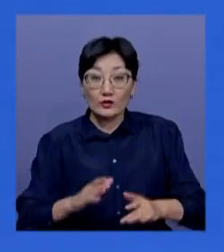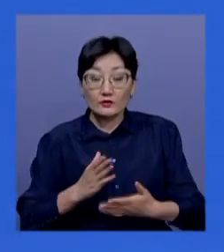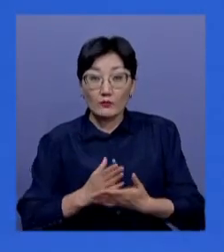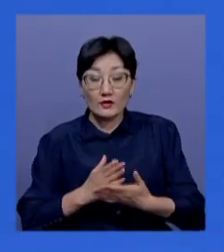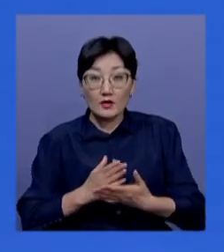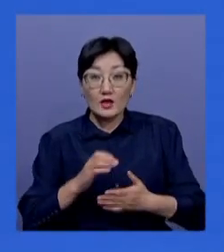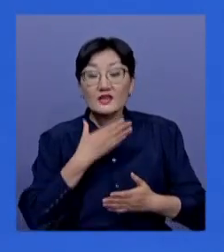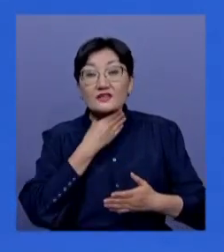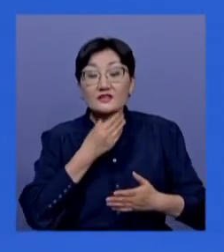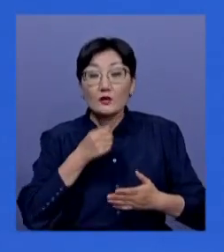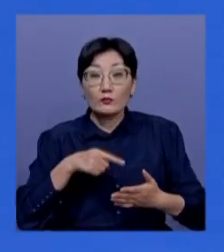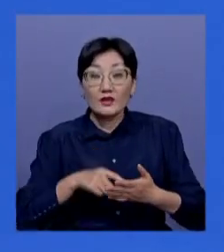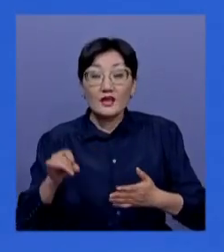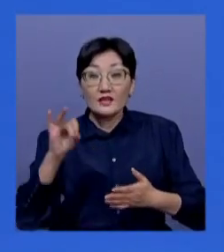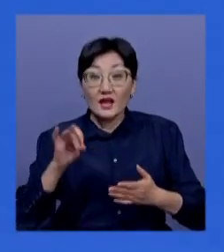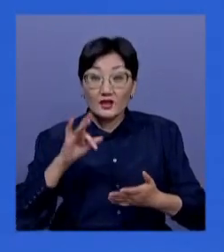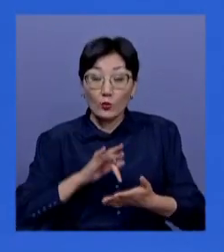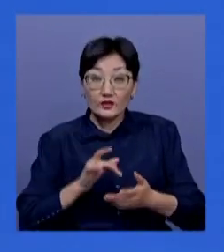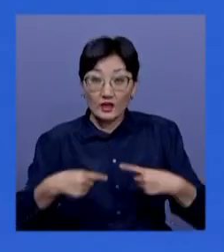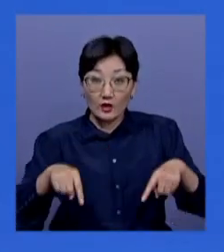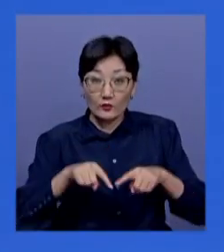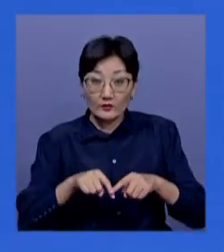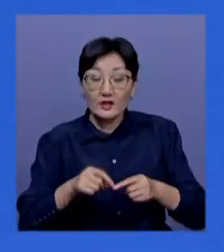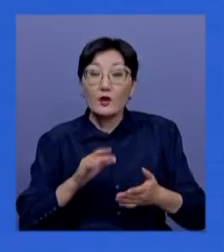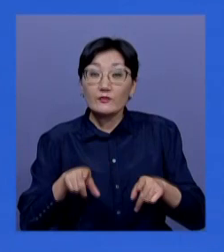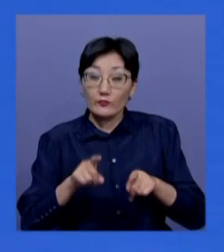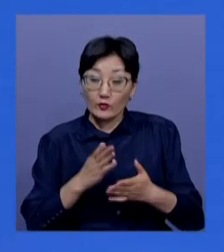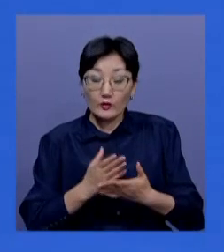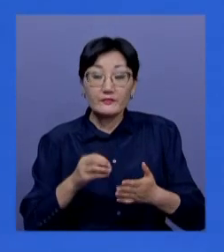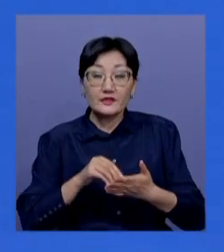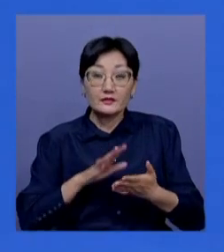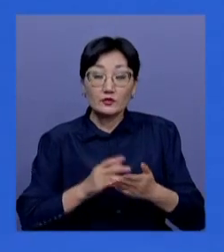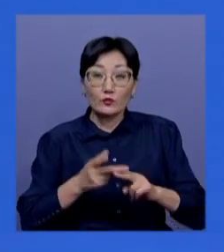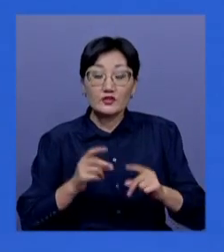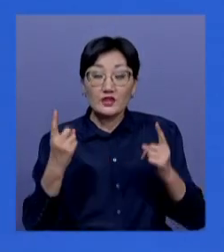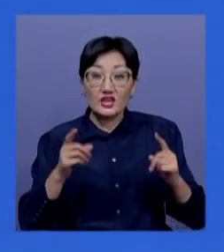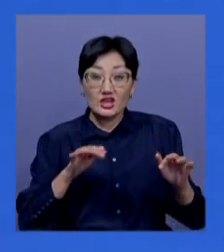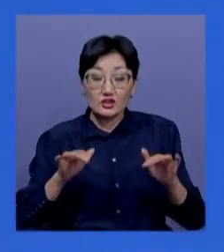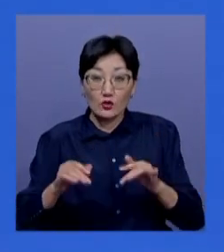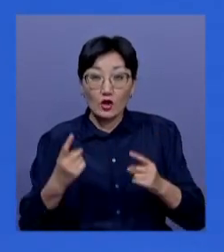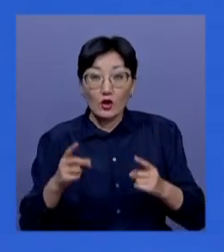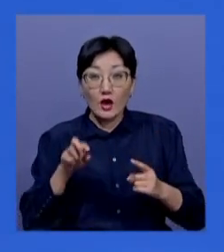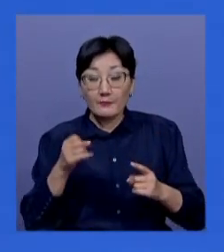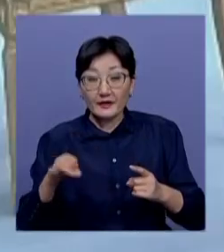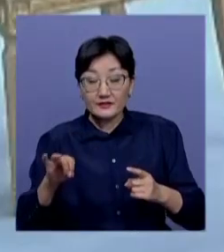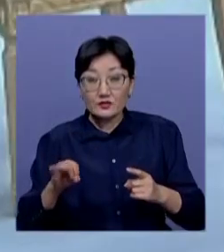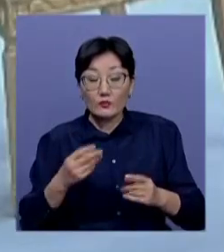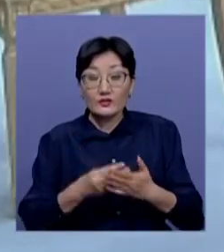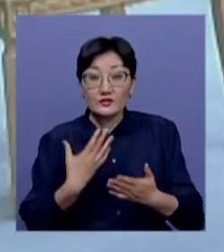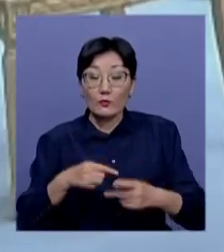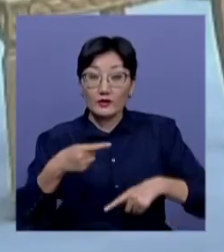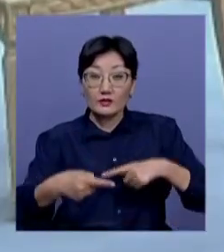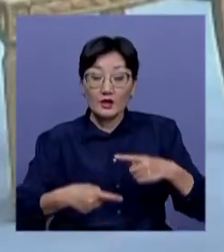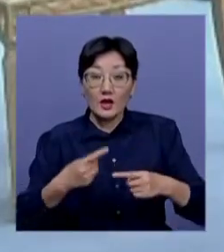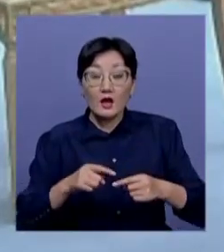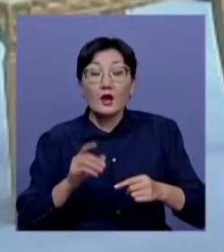қаласы тарихи орталық ретінде белгіленді. Осындай игі шаралар ұлы ойшылдың баға жетпес мұрасын